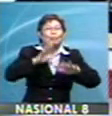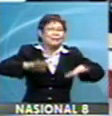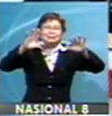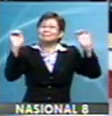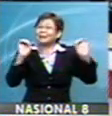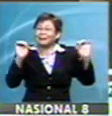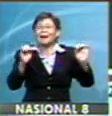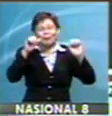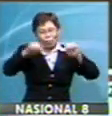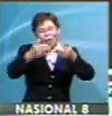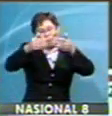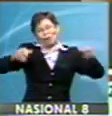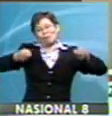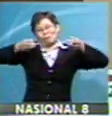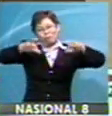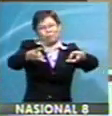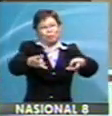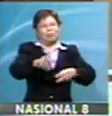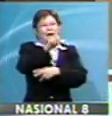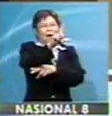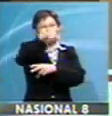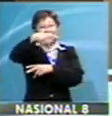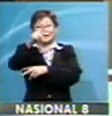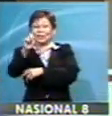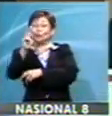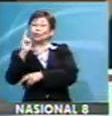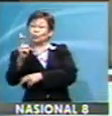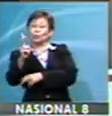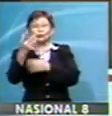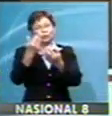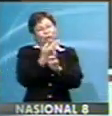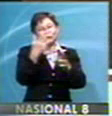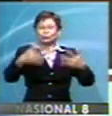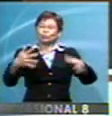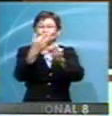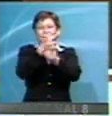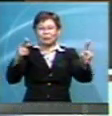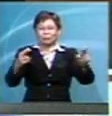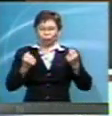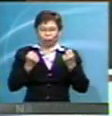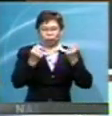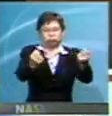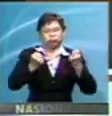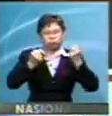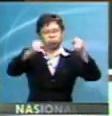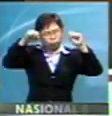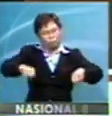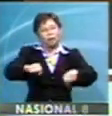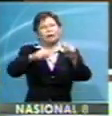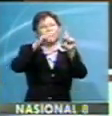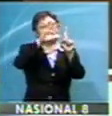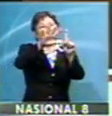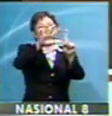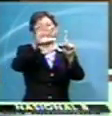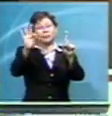besar pada masa kini jajaran lpt2 yang telah siap dan boleh dilalui oleh pengguna ialah sepanjang